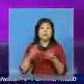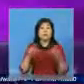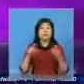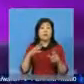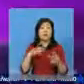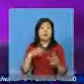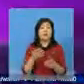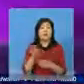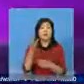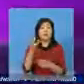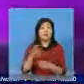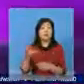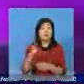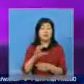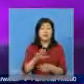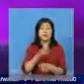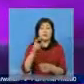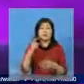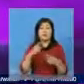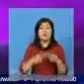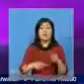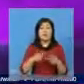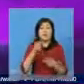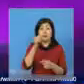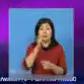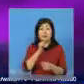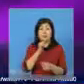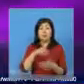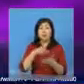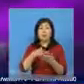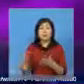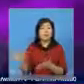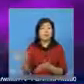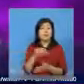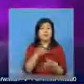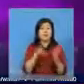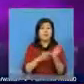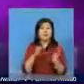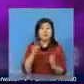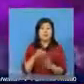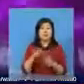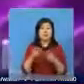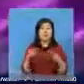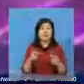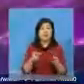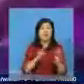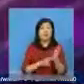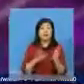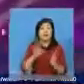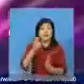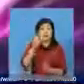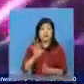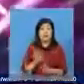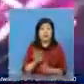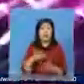открыты 13 сентября. И за полтора месяца фанаты артиста выкупили все 7 тысяч билетов. Причем 75% из